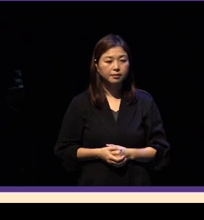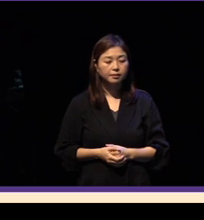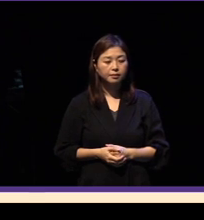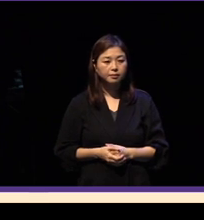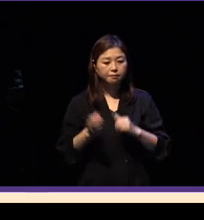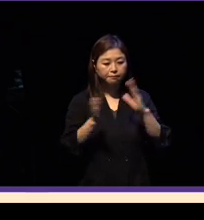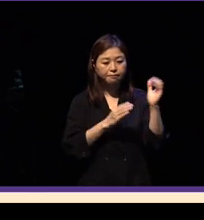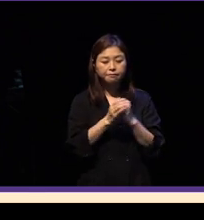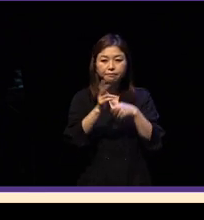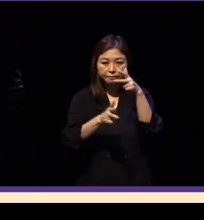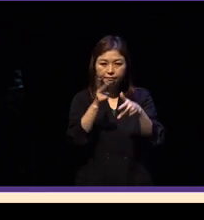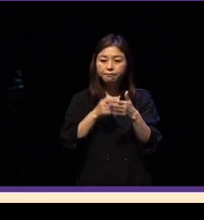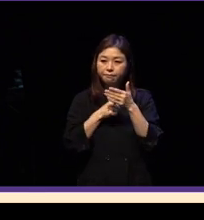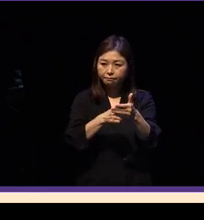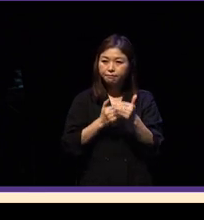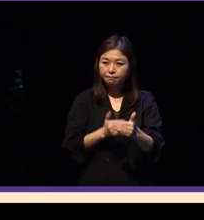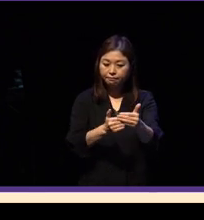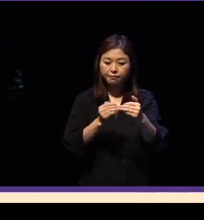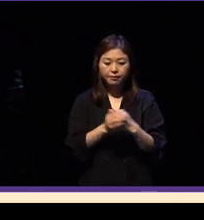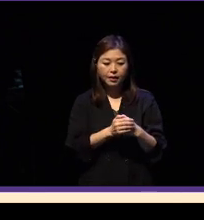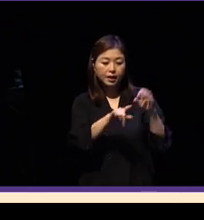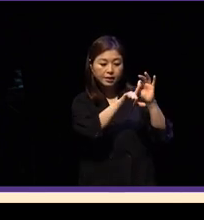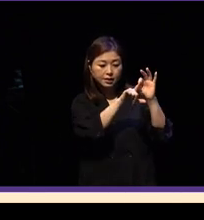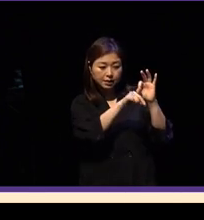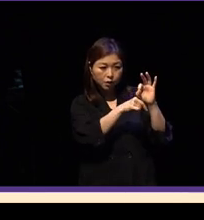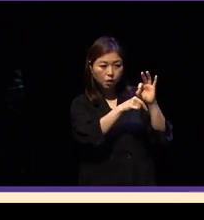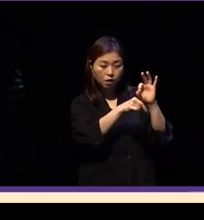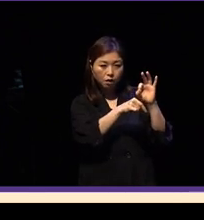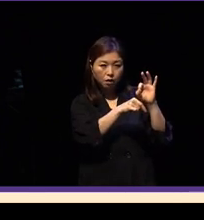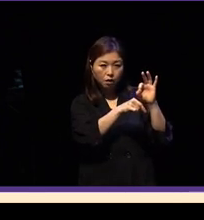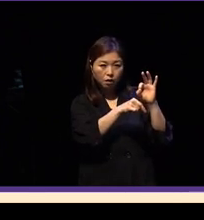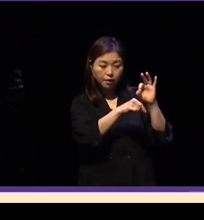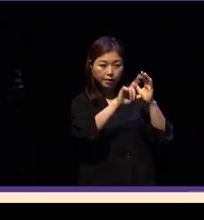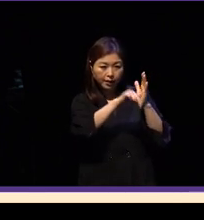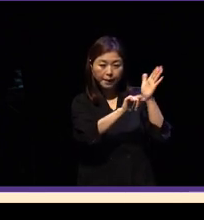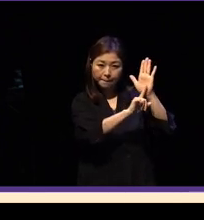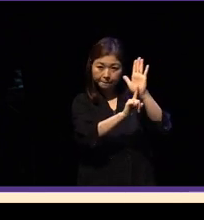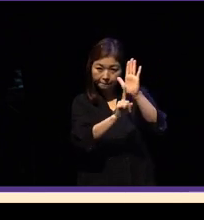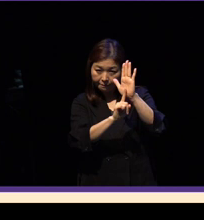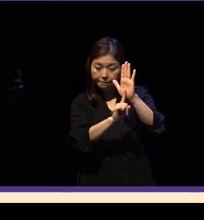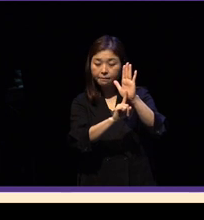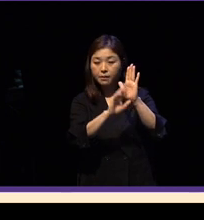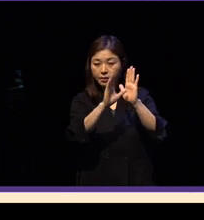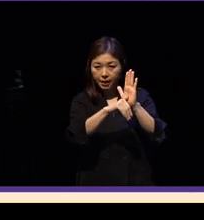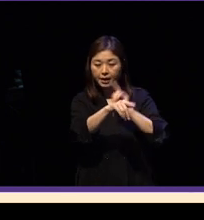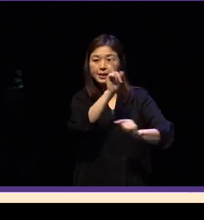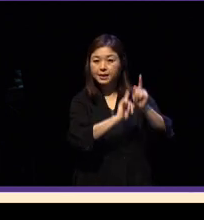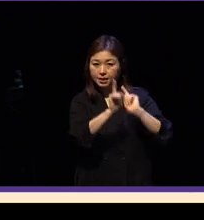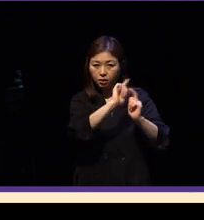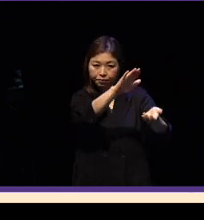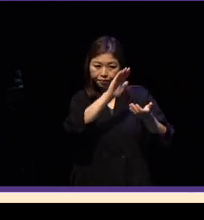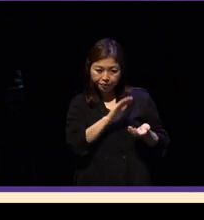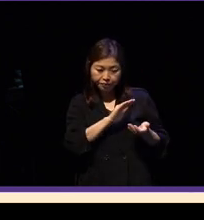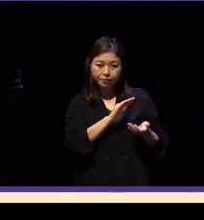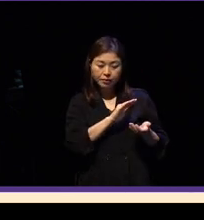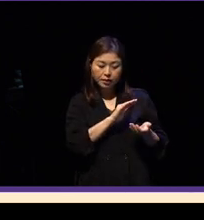사업 추진 절차입니다. 10월 정시 공모 기간 동안 지원 신청을